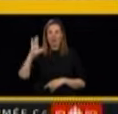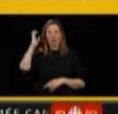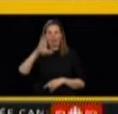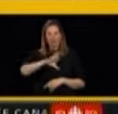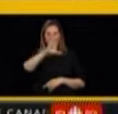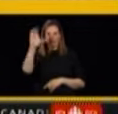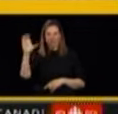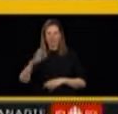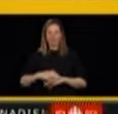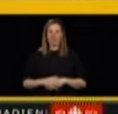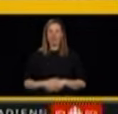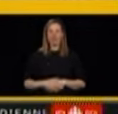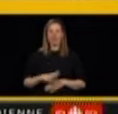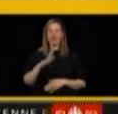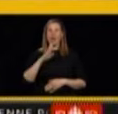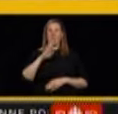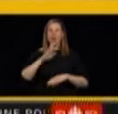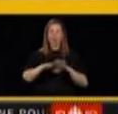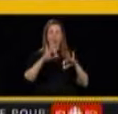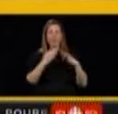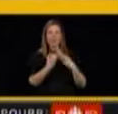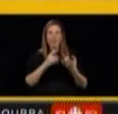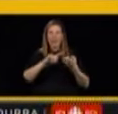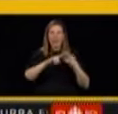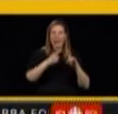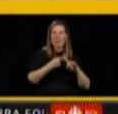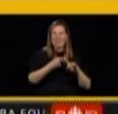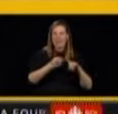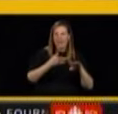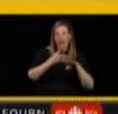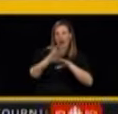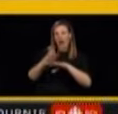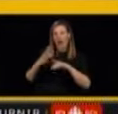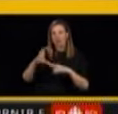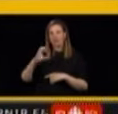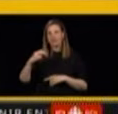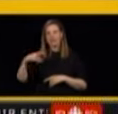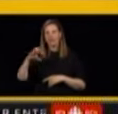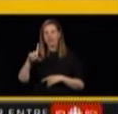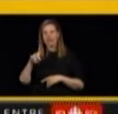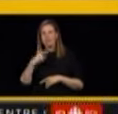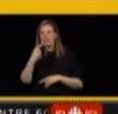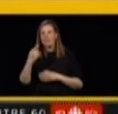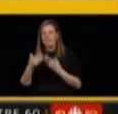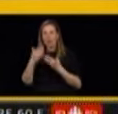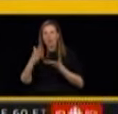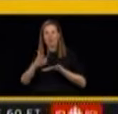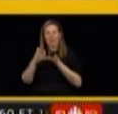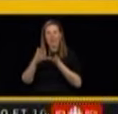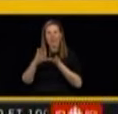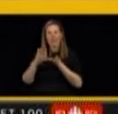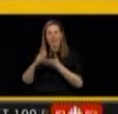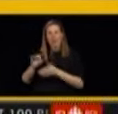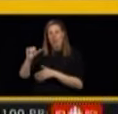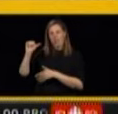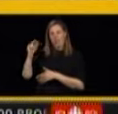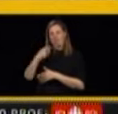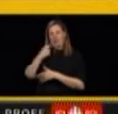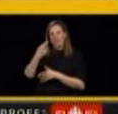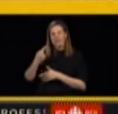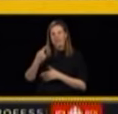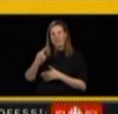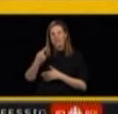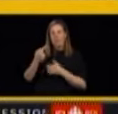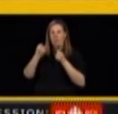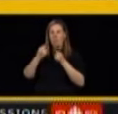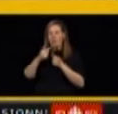ça revenir sur les proches aidants qui pourront aller prêter main-forte dans les CHSLD. Vous avez dit mardi que ça pourrait commencer, que les gens